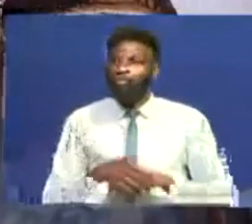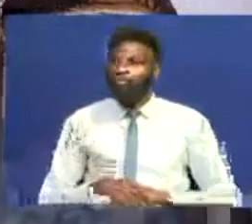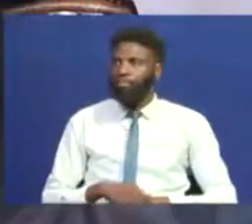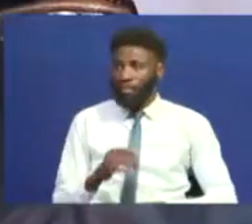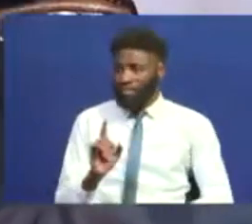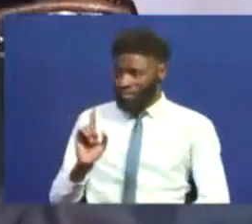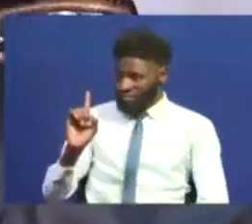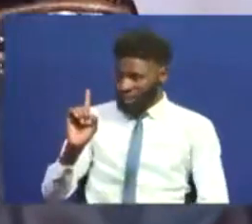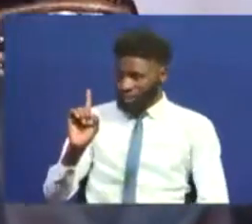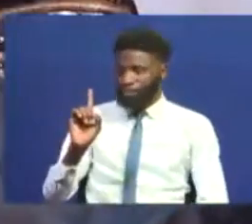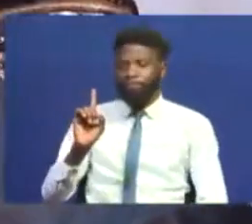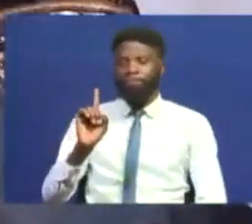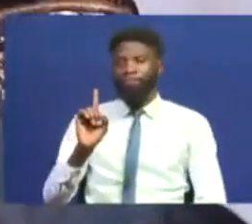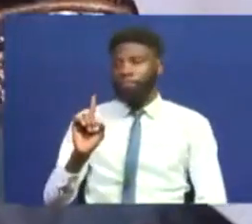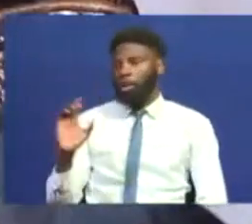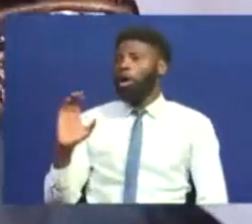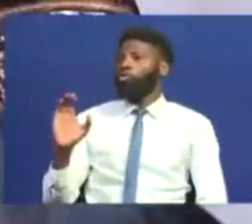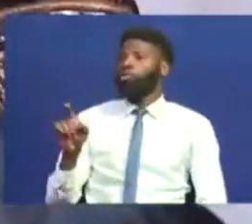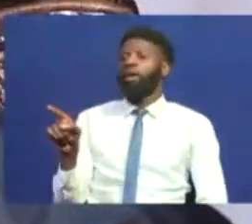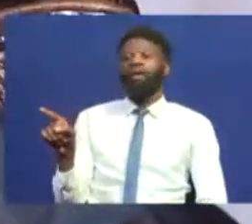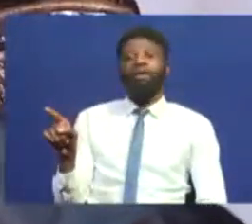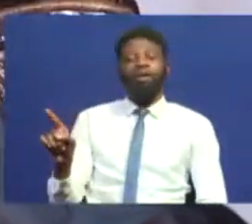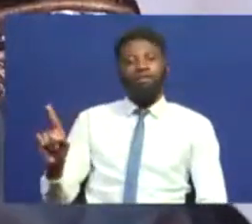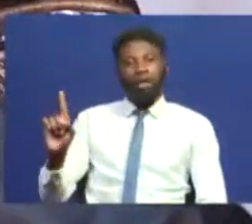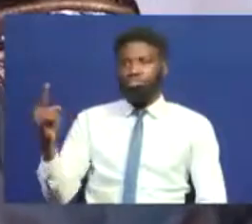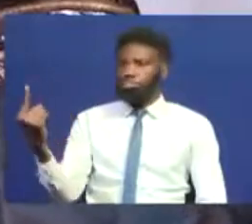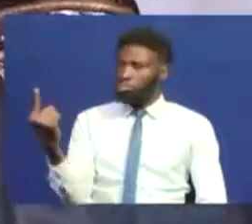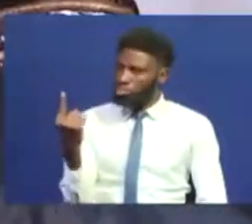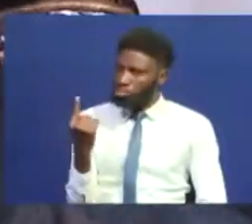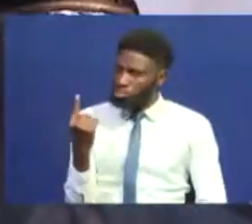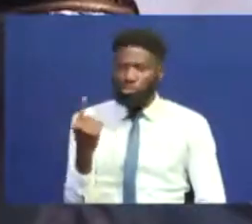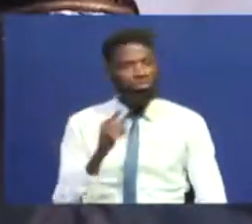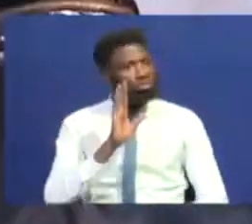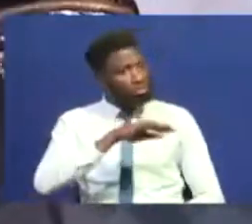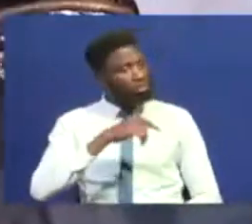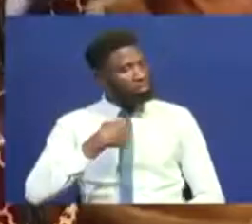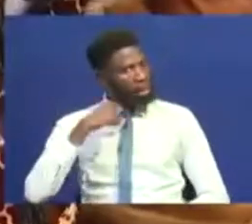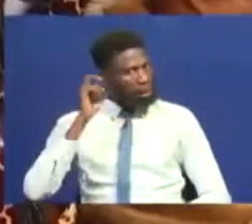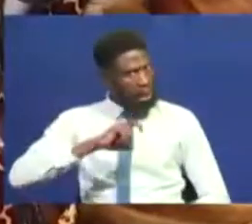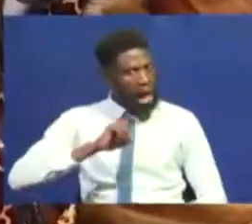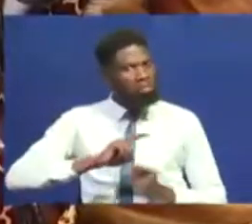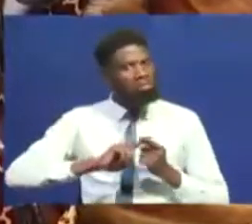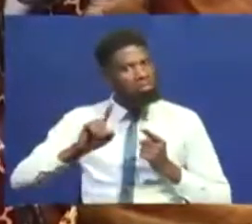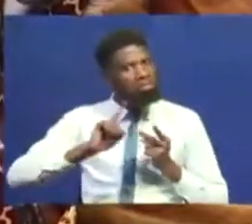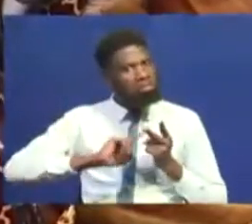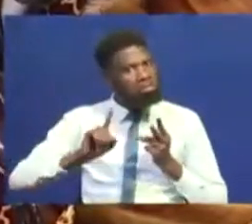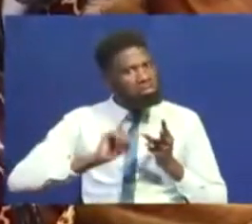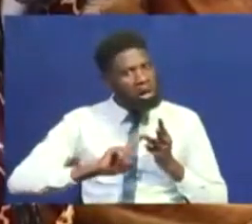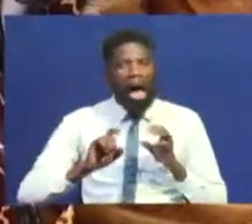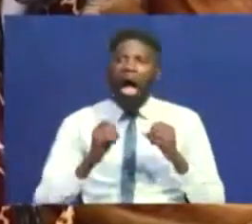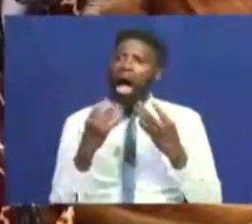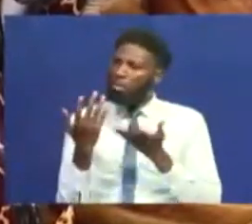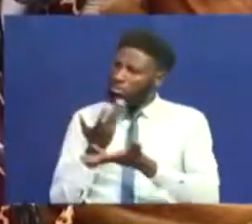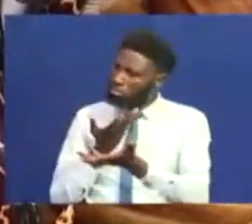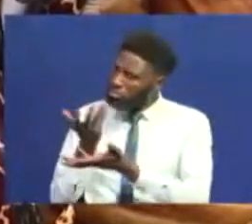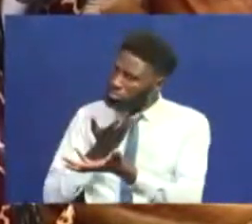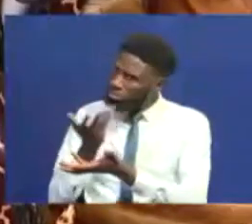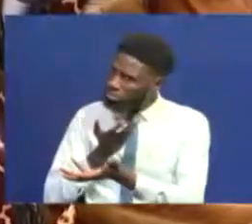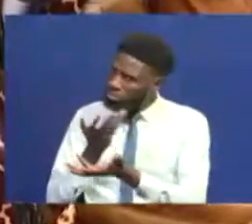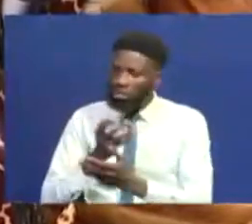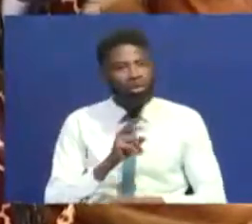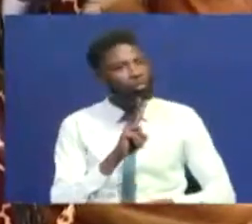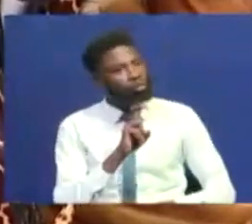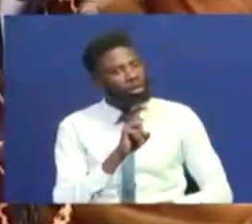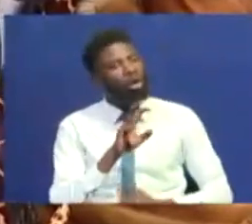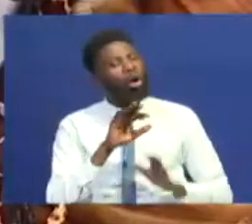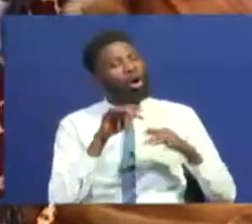Ni kwanza tuseme ni kulingana na customer wako. Ya kwanza kama mkwambia knitting glove, anakuambia ni how many pieces, kama ni 20,